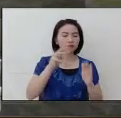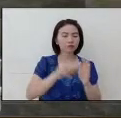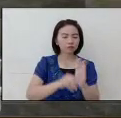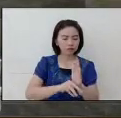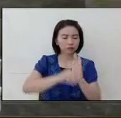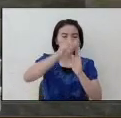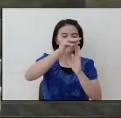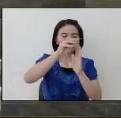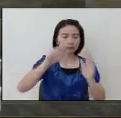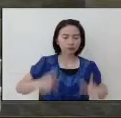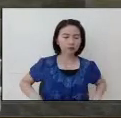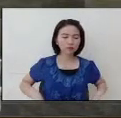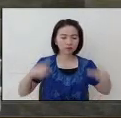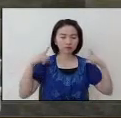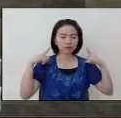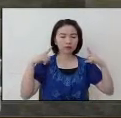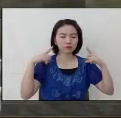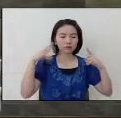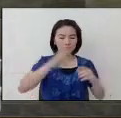living, O God.